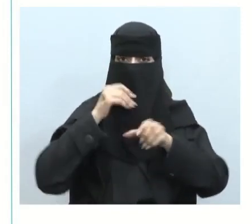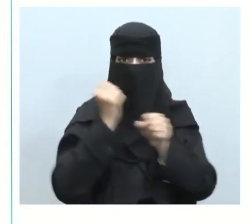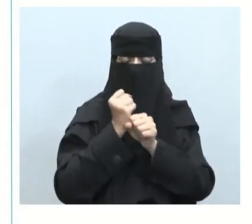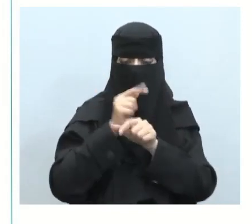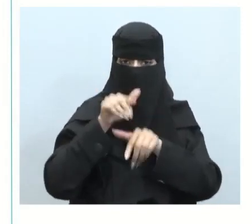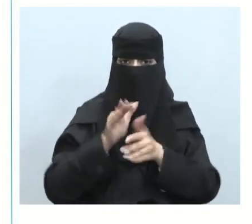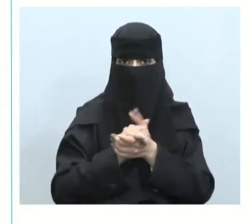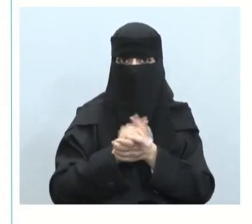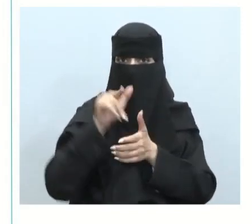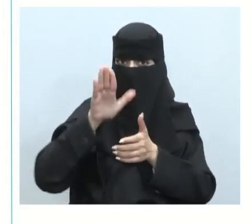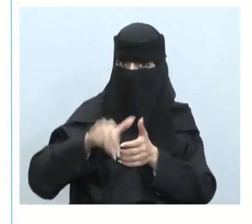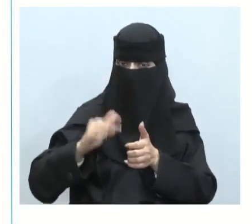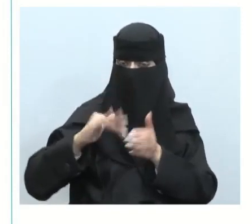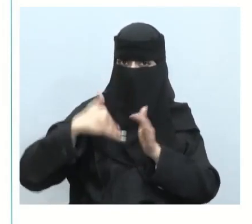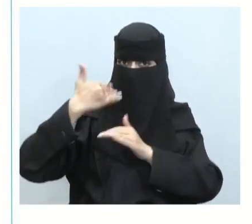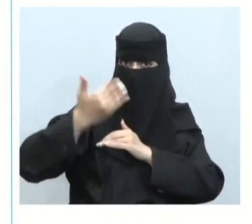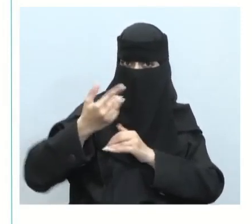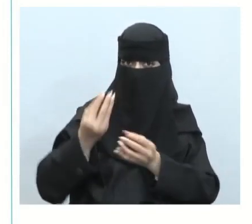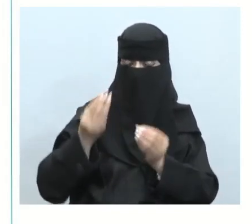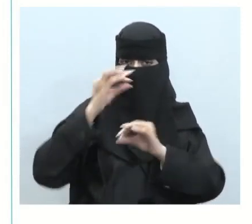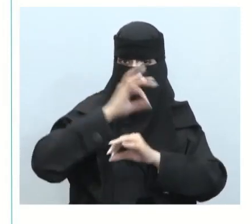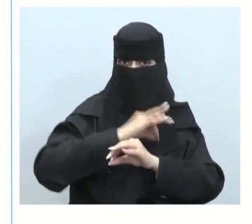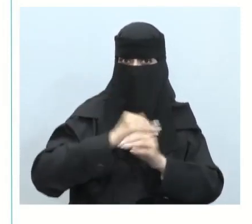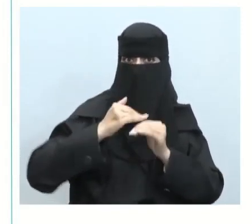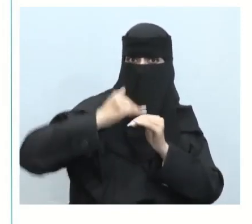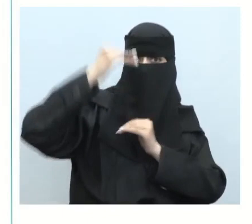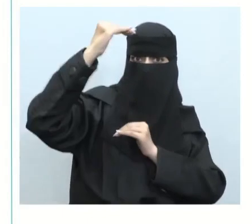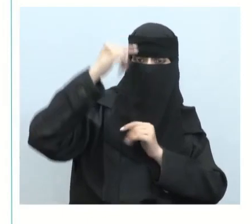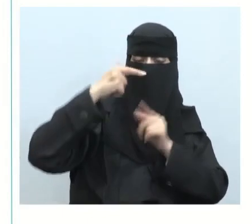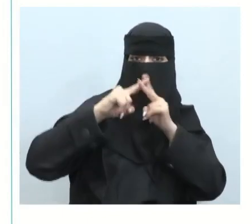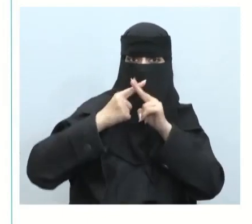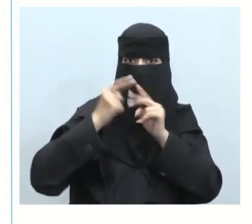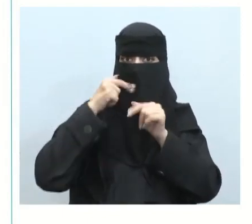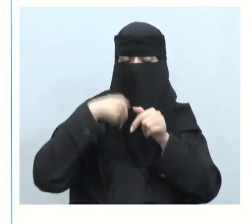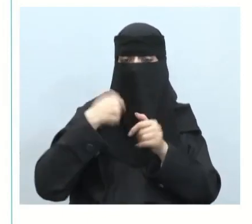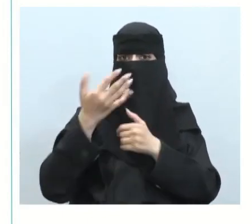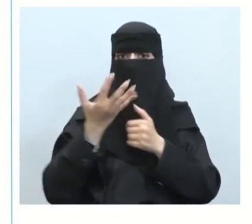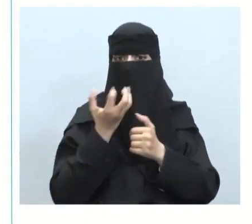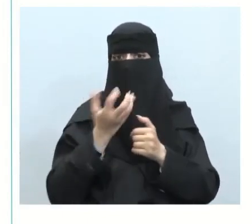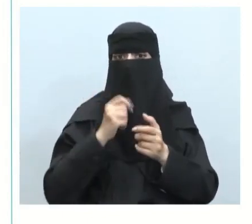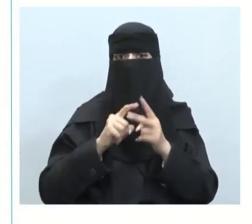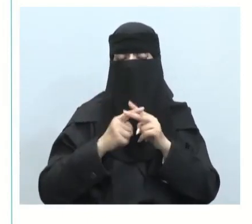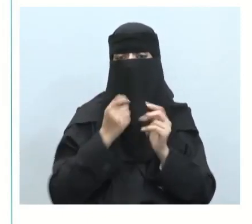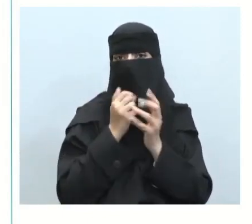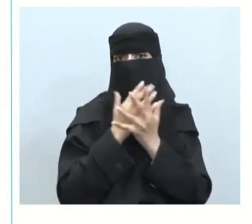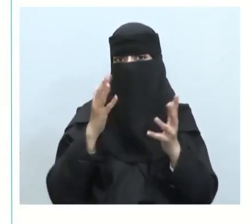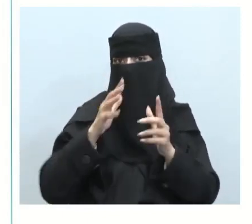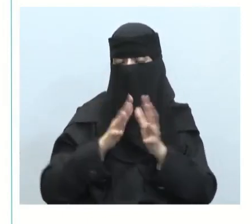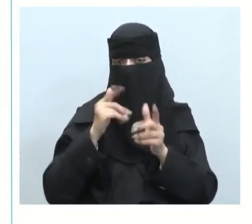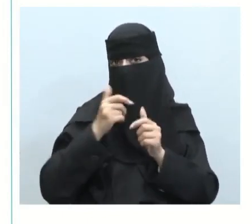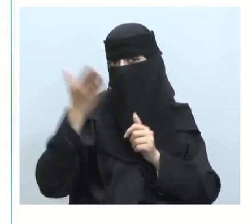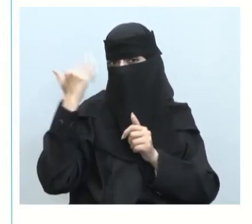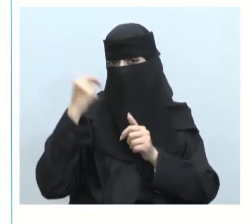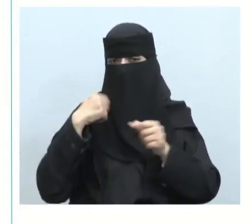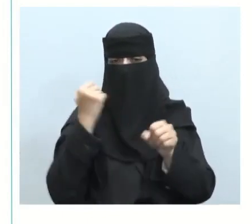التجاريه اصبح الانتاج اعلى اصبحت المصانع في انتاج السلع بكميات ضخمه مقارنه ما قبل